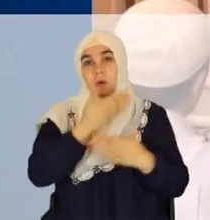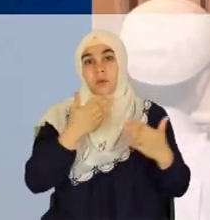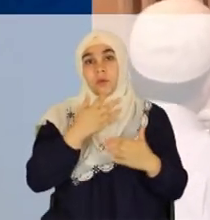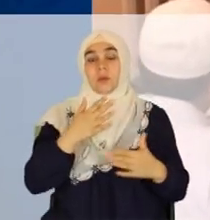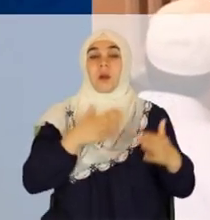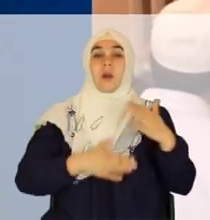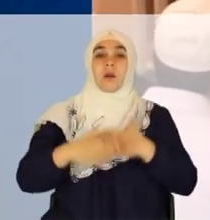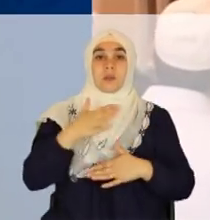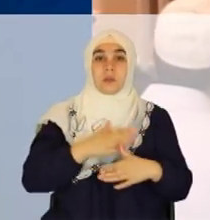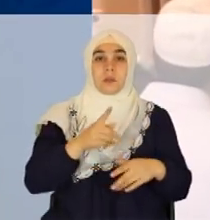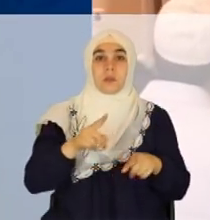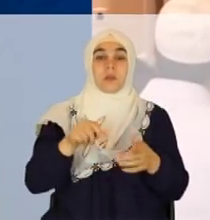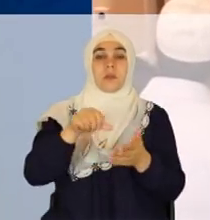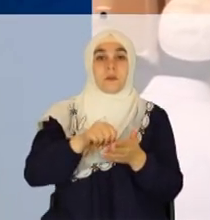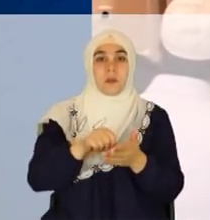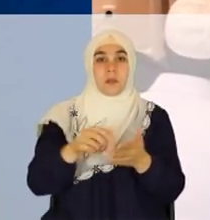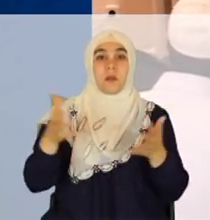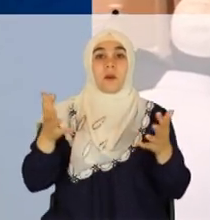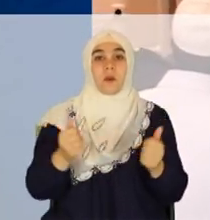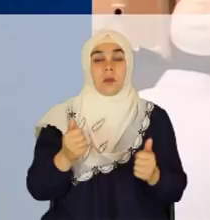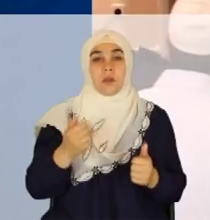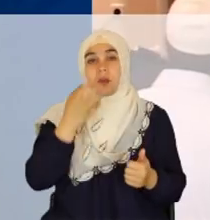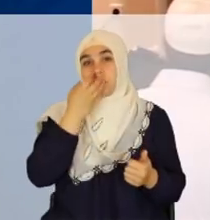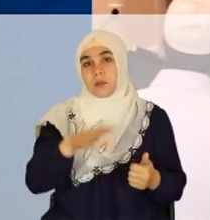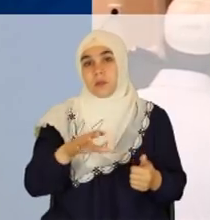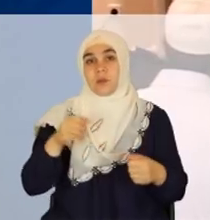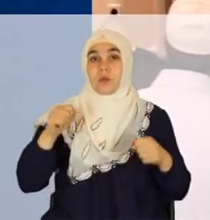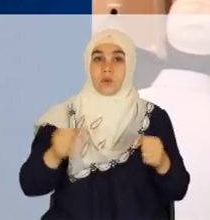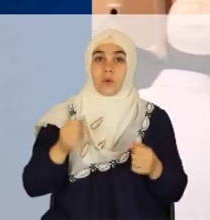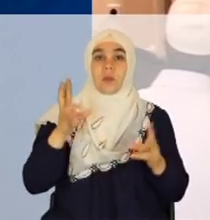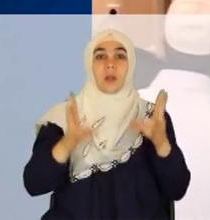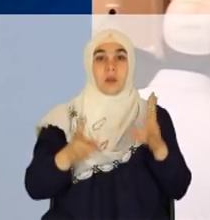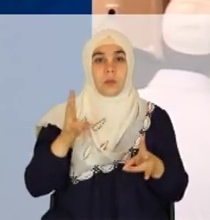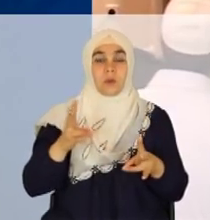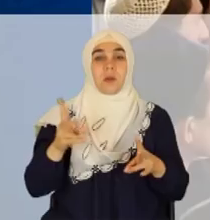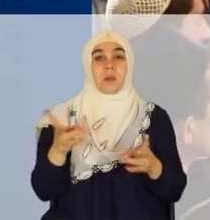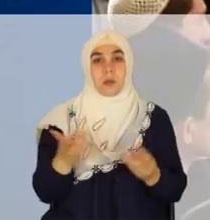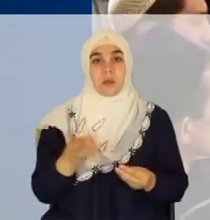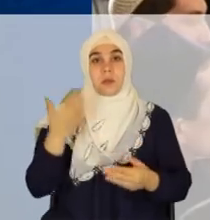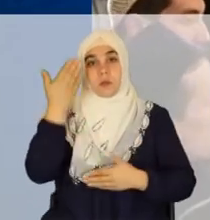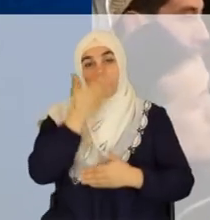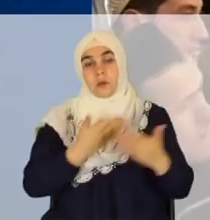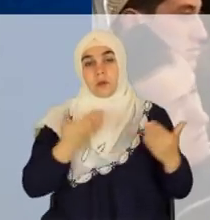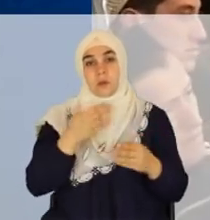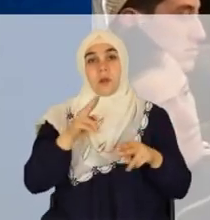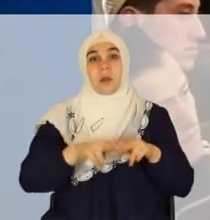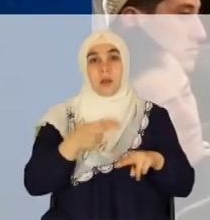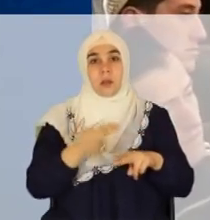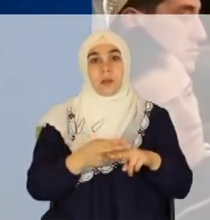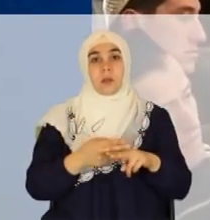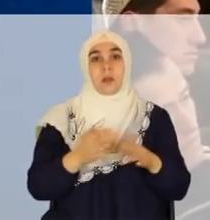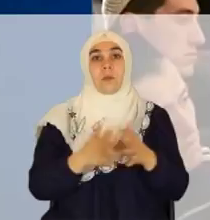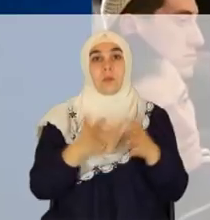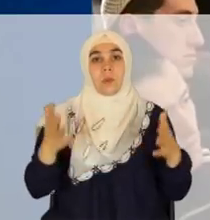kıyanda huzur kılardığından sıfatdaki su bile ıssıklığı, soğukluğu taharattırsın diye. Bana bu ya katta